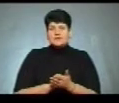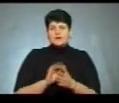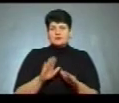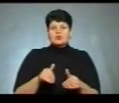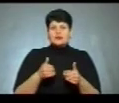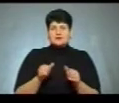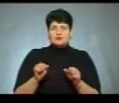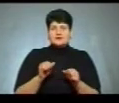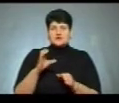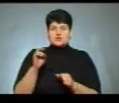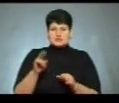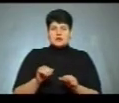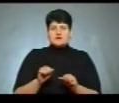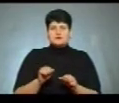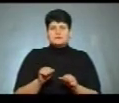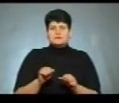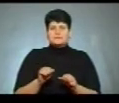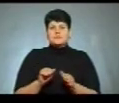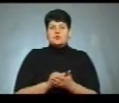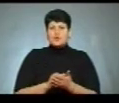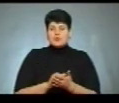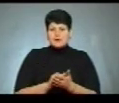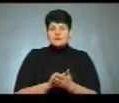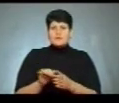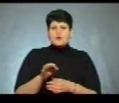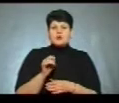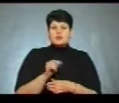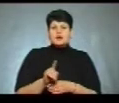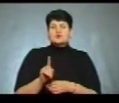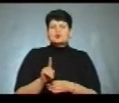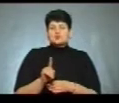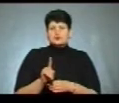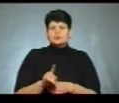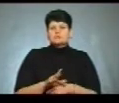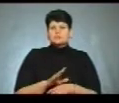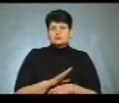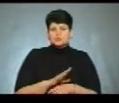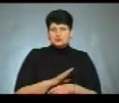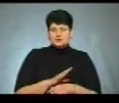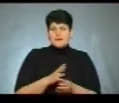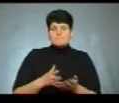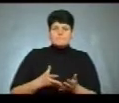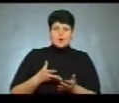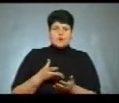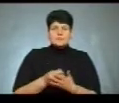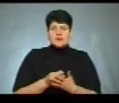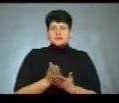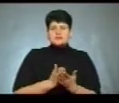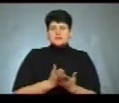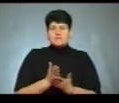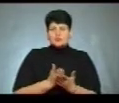надані управлінню соціального документи про те, що відбулася власне проплата за